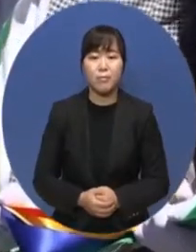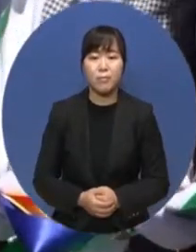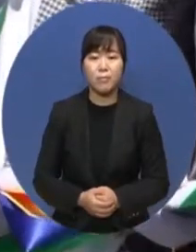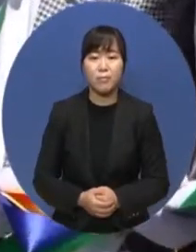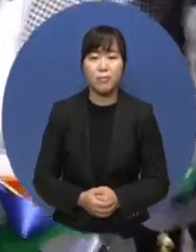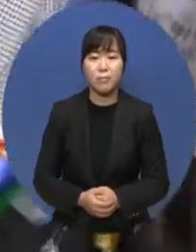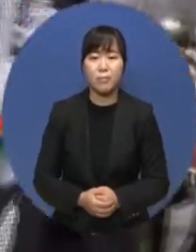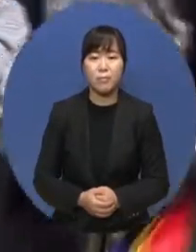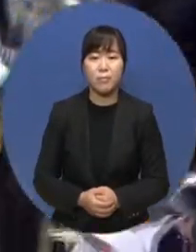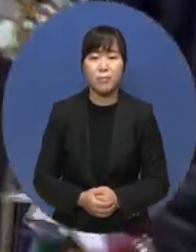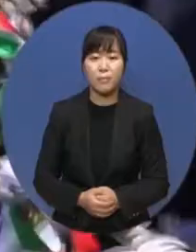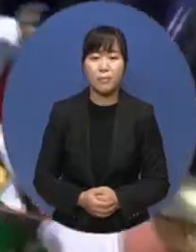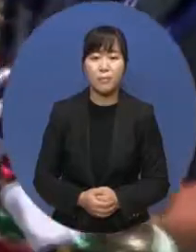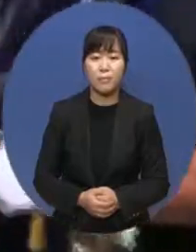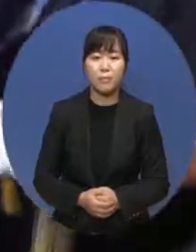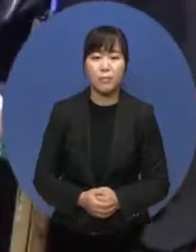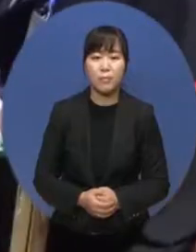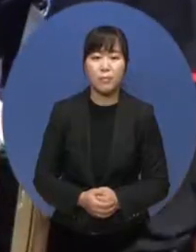하나.